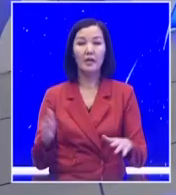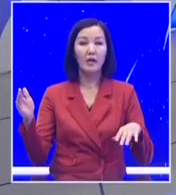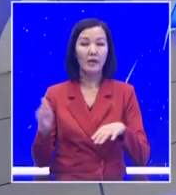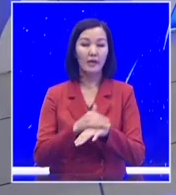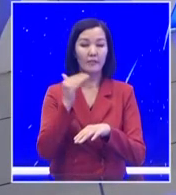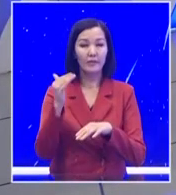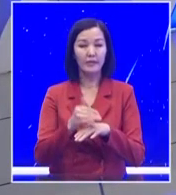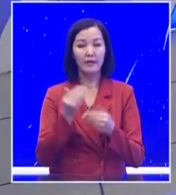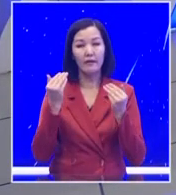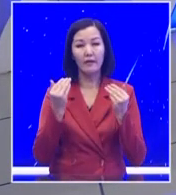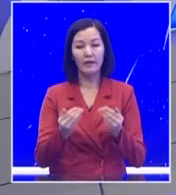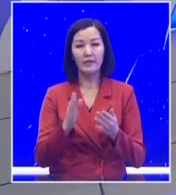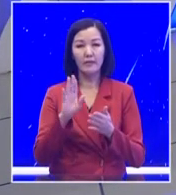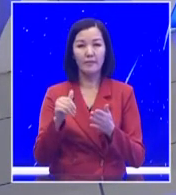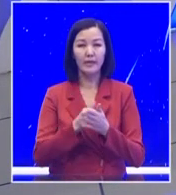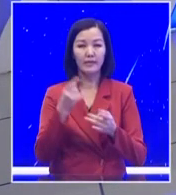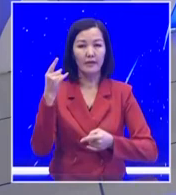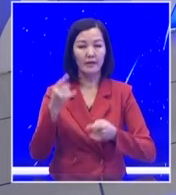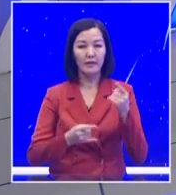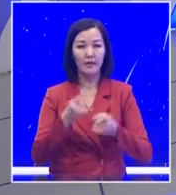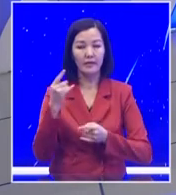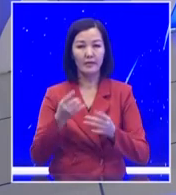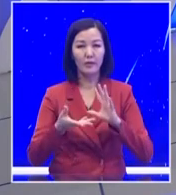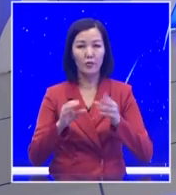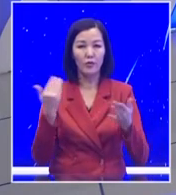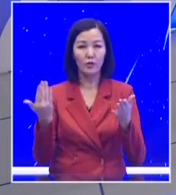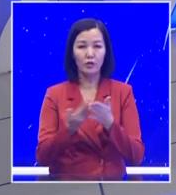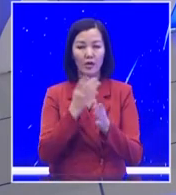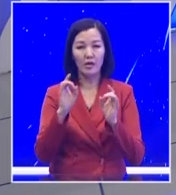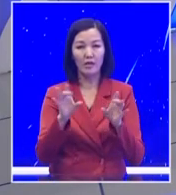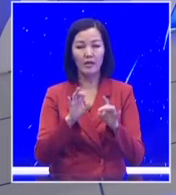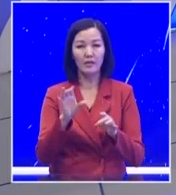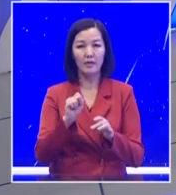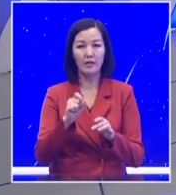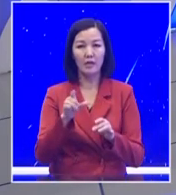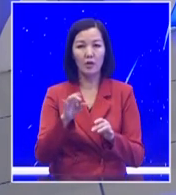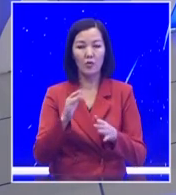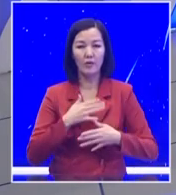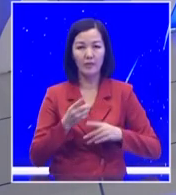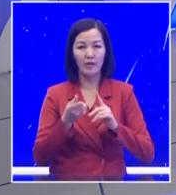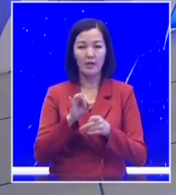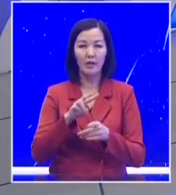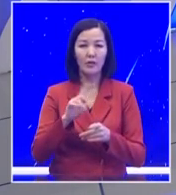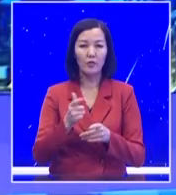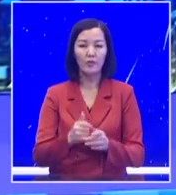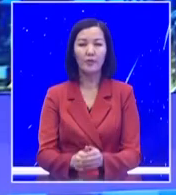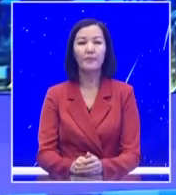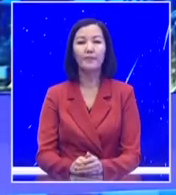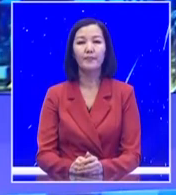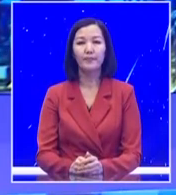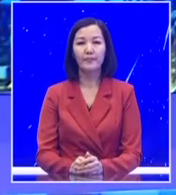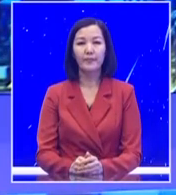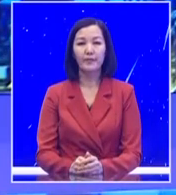Армысыздар, құрметті көрермен, аймақтың басты арнасында қорытынды жаңалықтар. Студияда Гауһар Муса, сурда аудармада Айгүл Жұмашқызы.